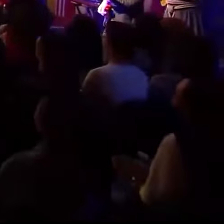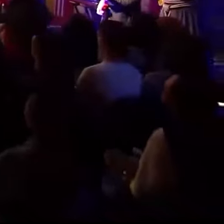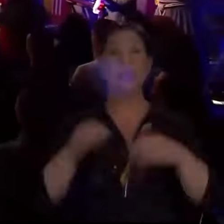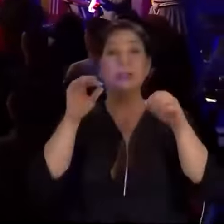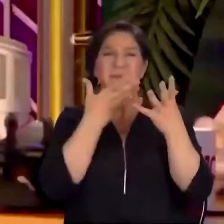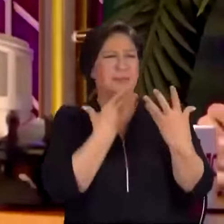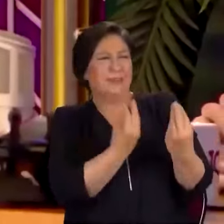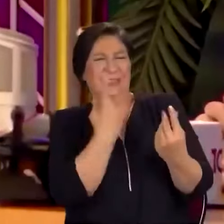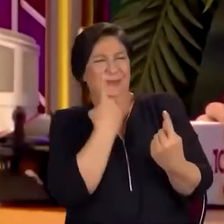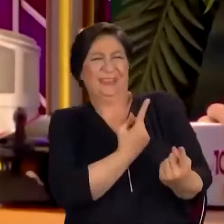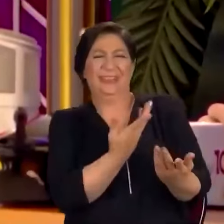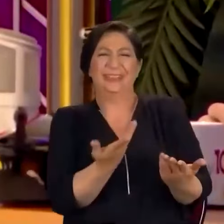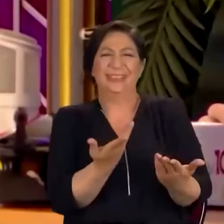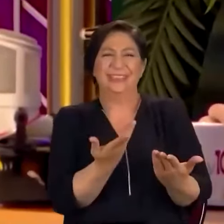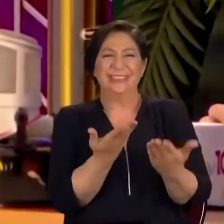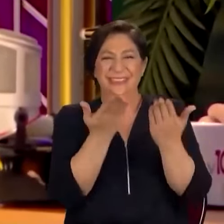Şunun güzelliğine bak.